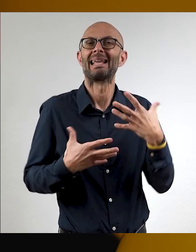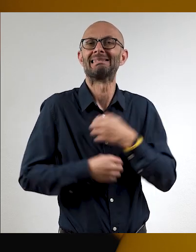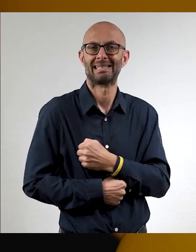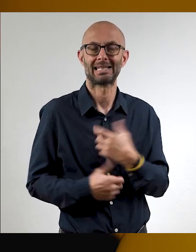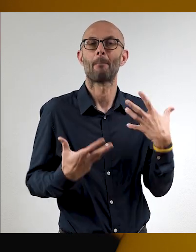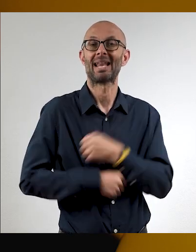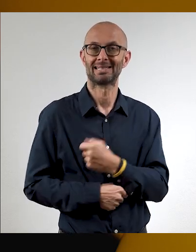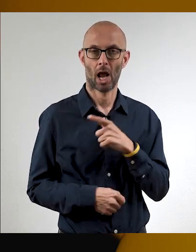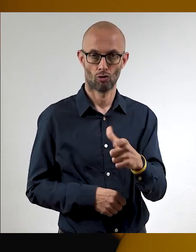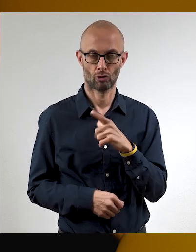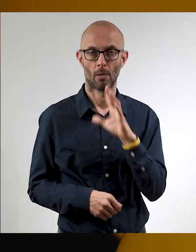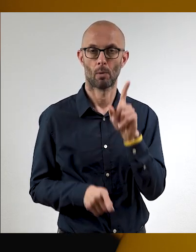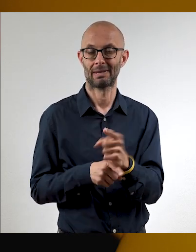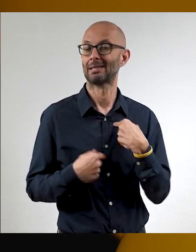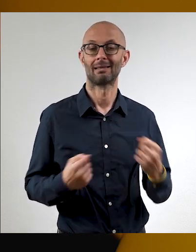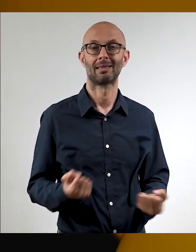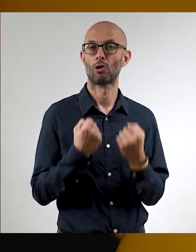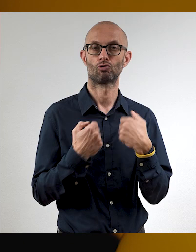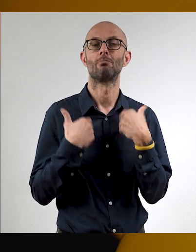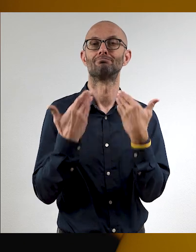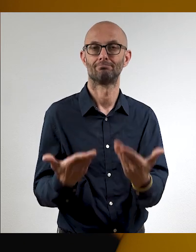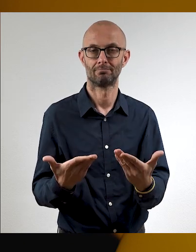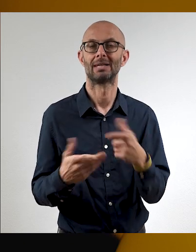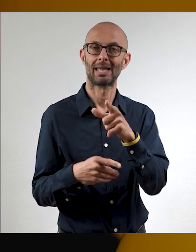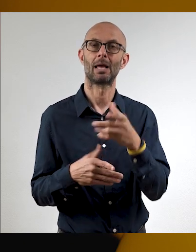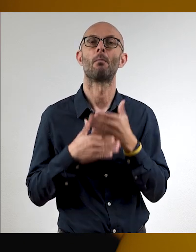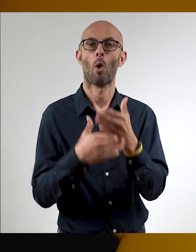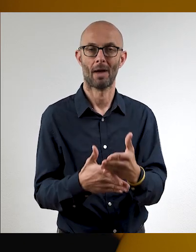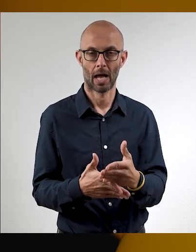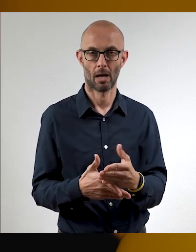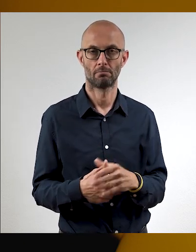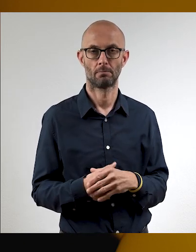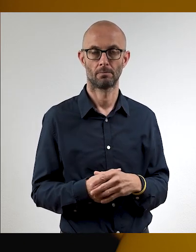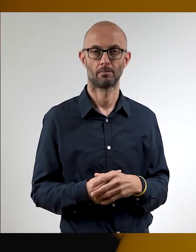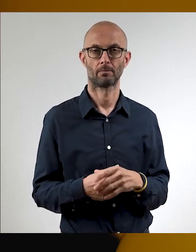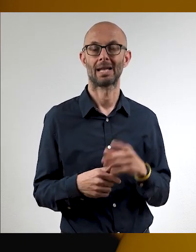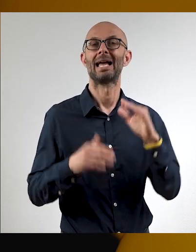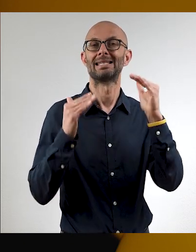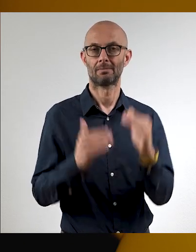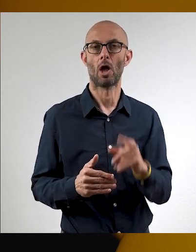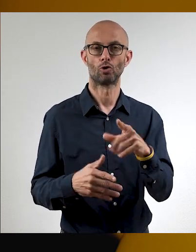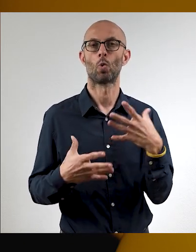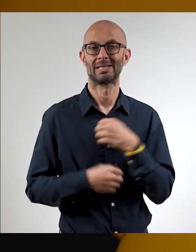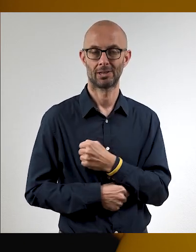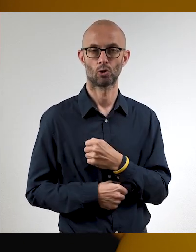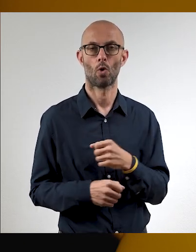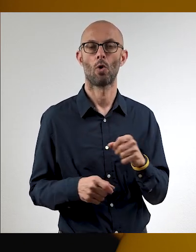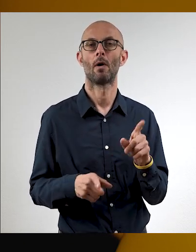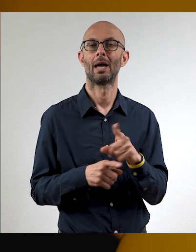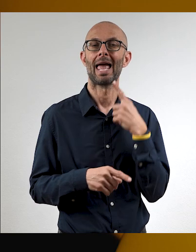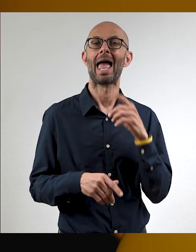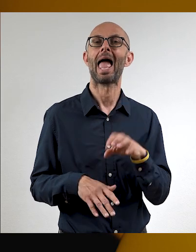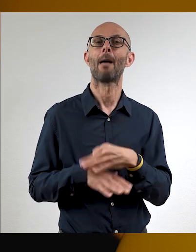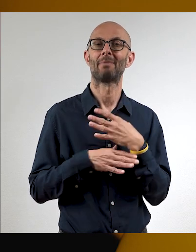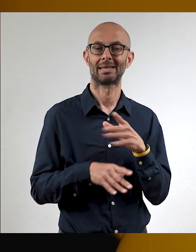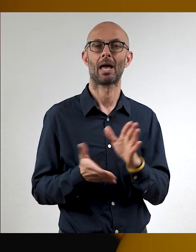stiski prestrašena, bom jaz težko na voljo za to, da ti pomagam zmanjšati to stisko.